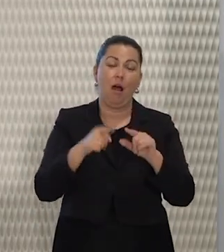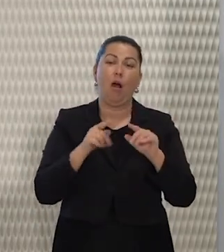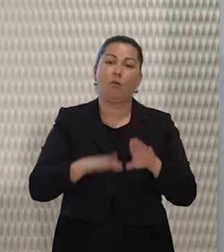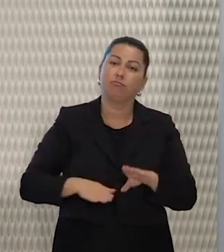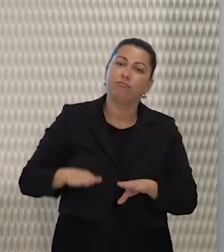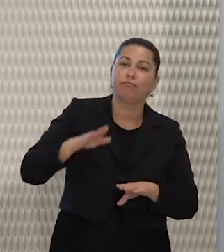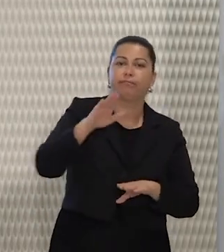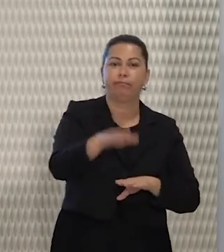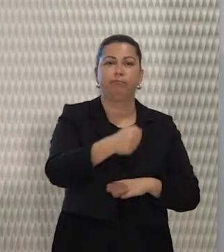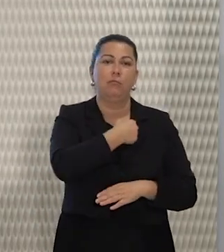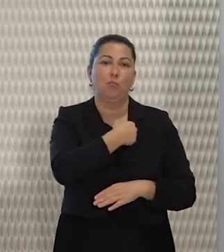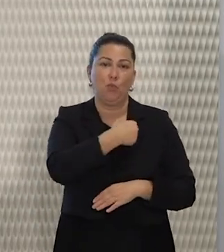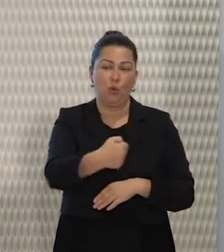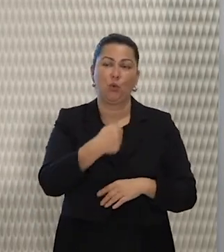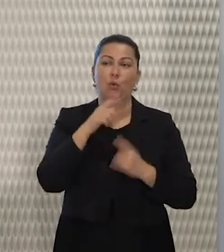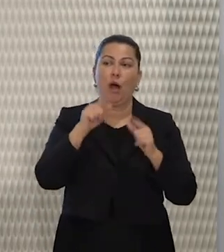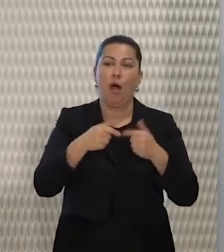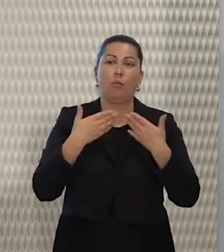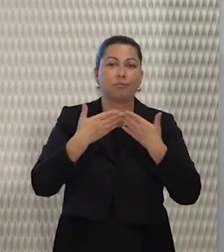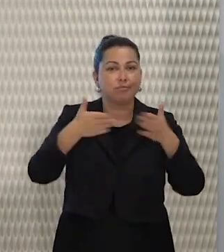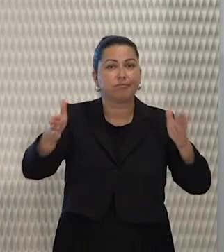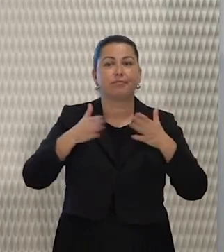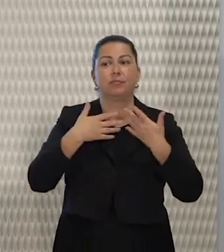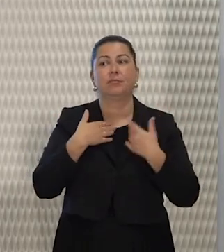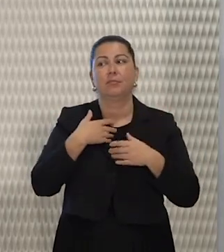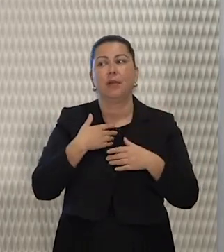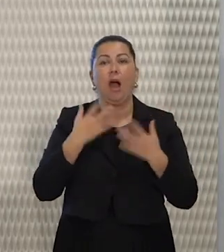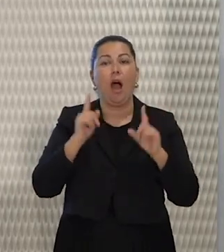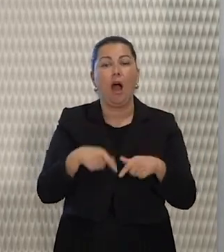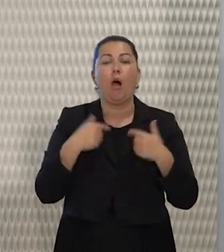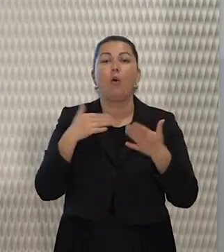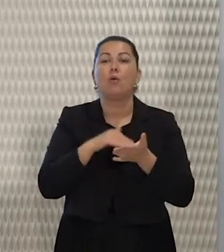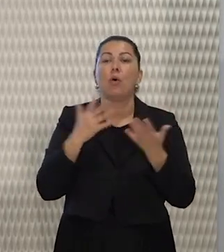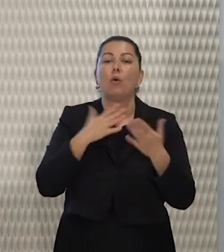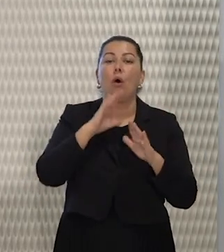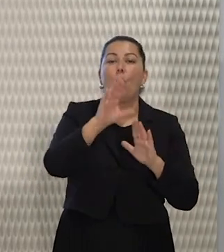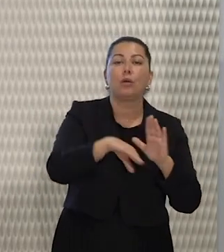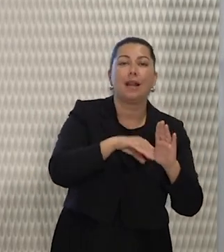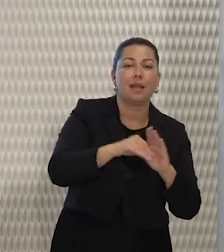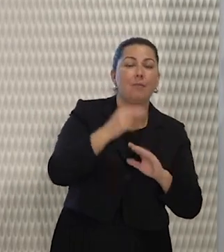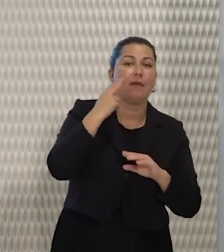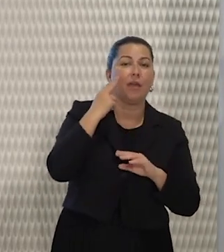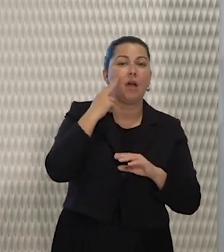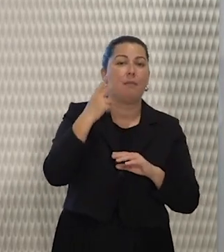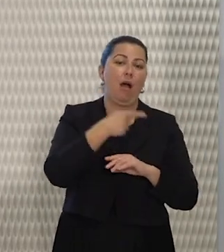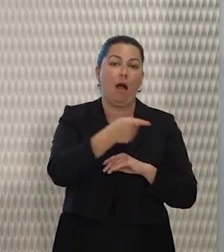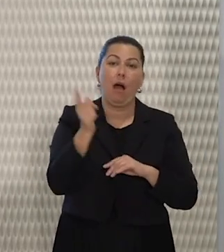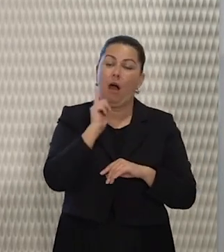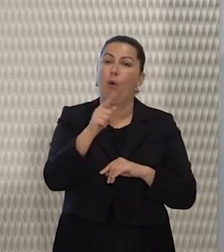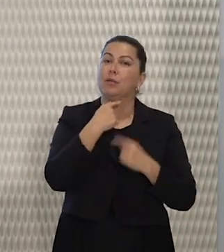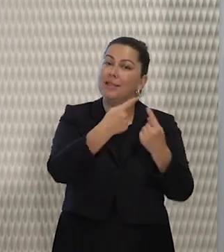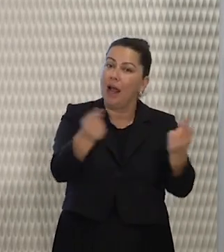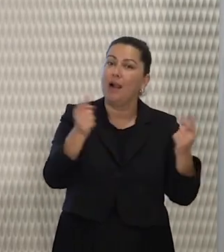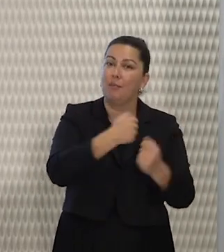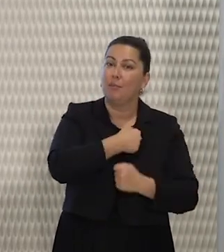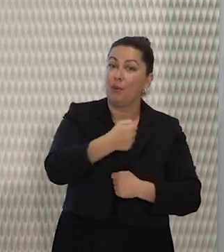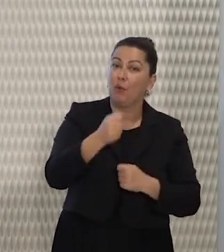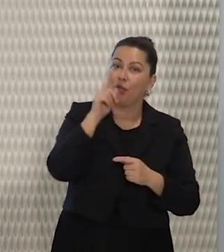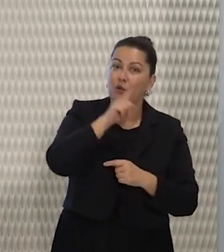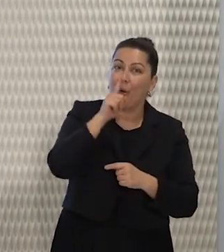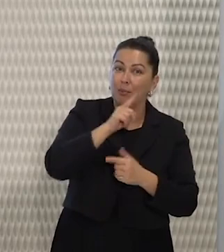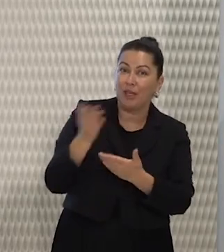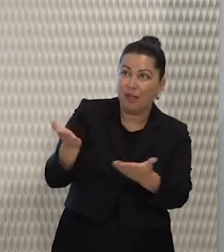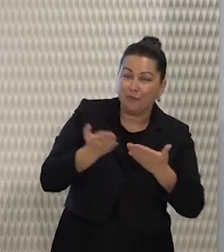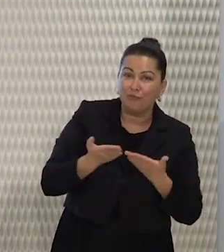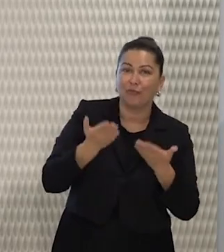Schritt hinauszuwagen, sich hinauszutrauen, aber auch Unternehmerinnen und Unternehmer den Mut zu haben, es auch